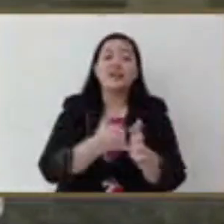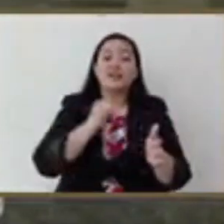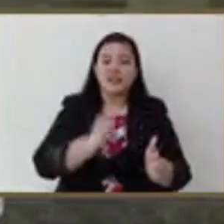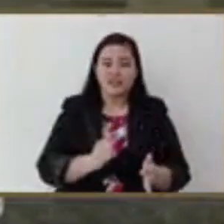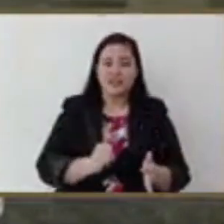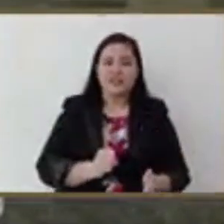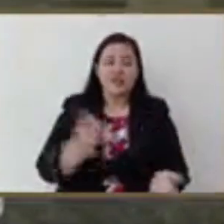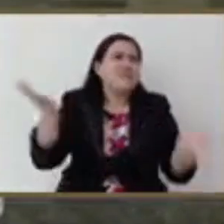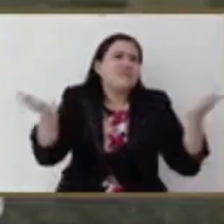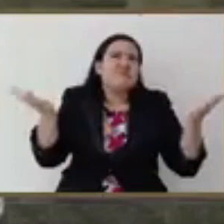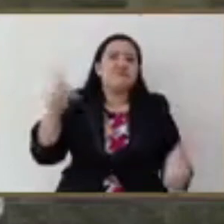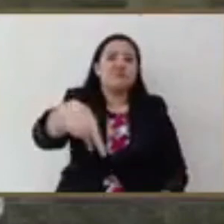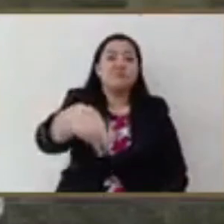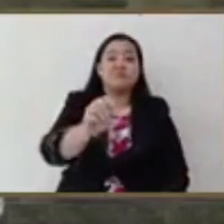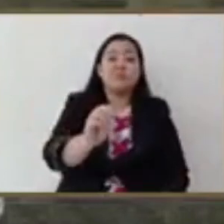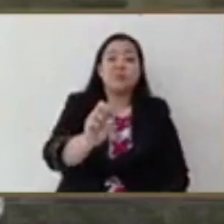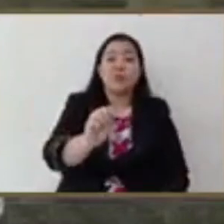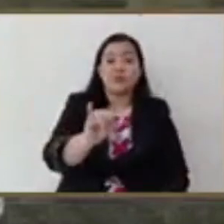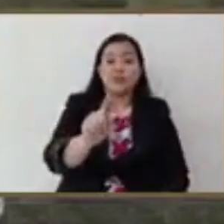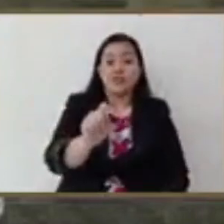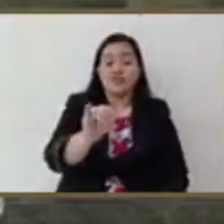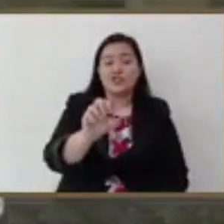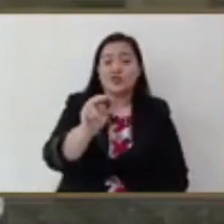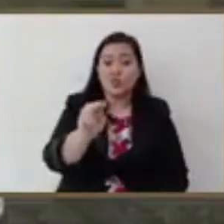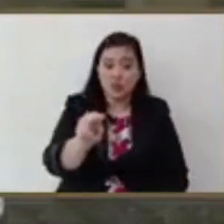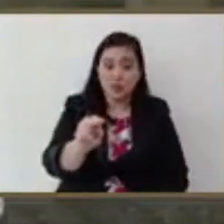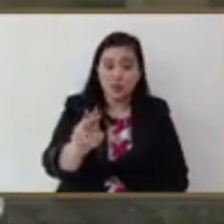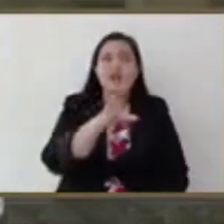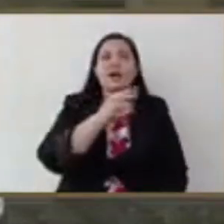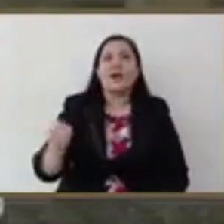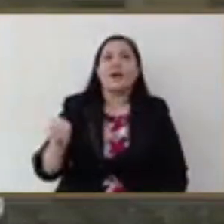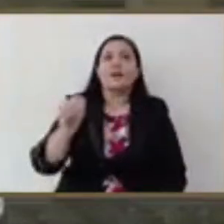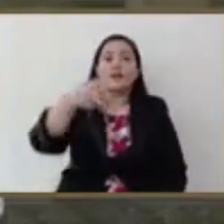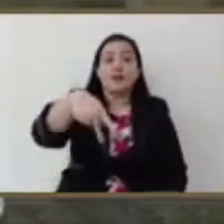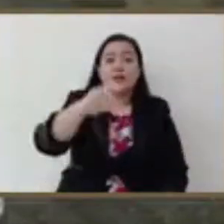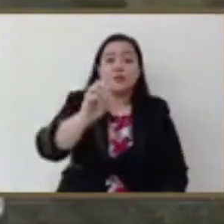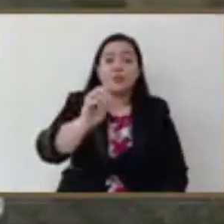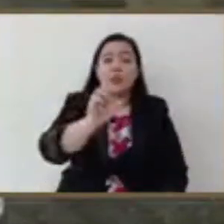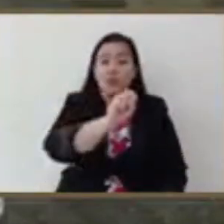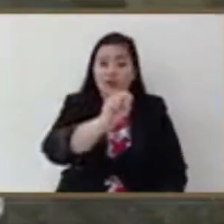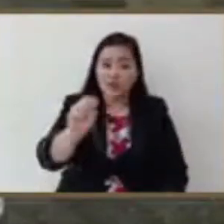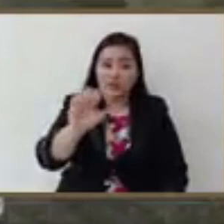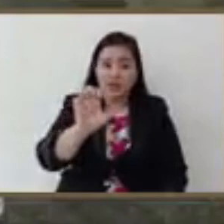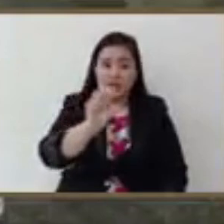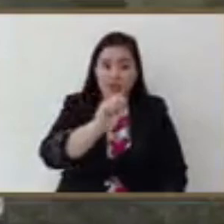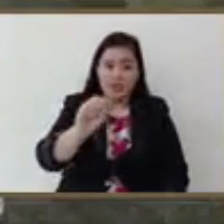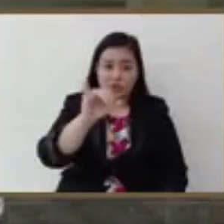yan. Both, kapatid, ay ginagamit ng Diablo para tanggalin ang respeto natin.